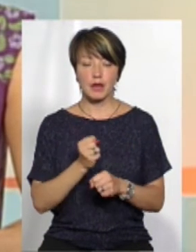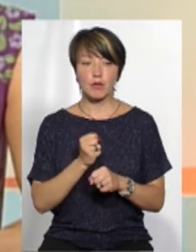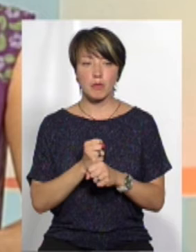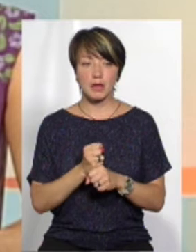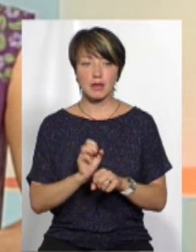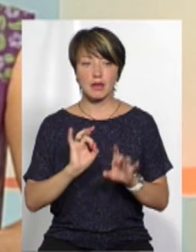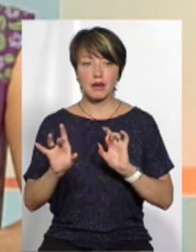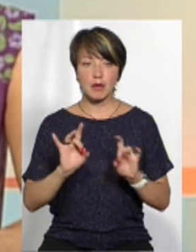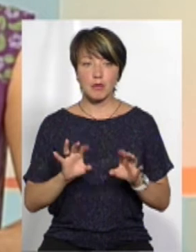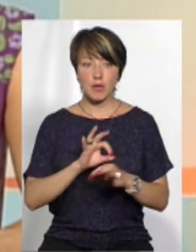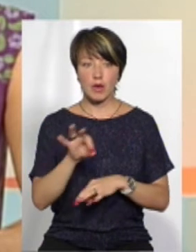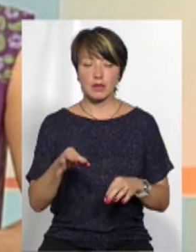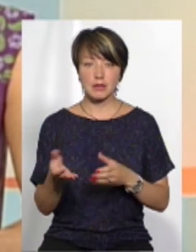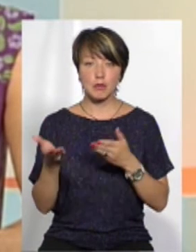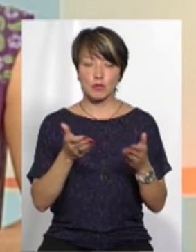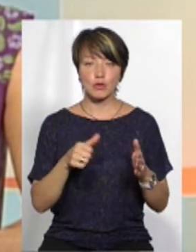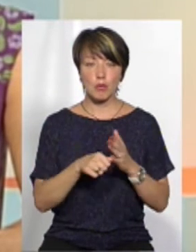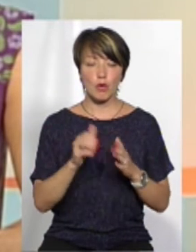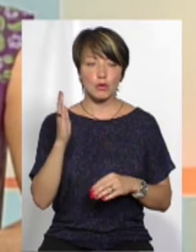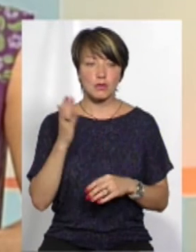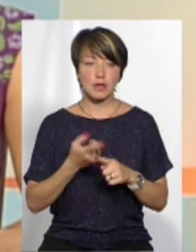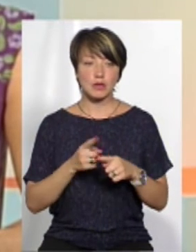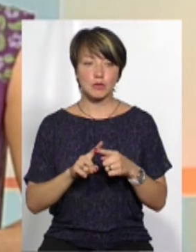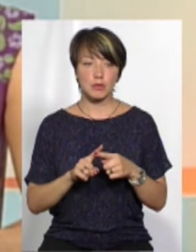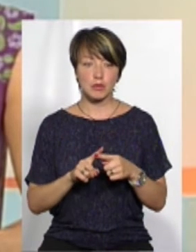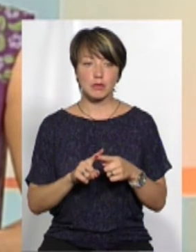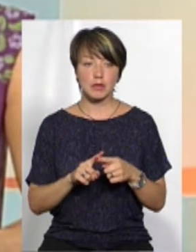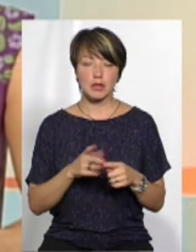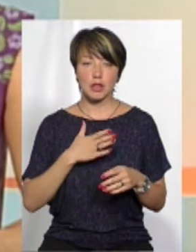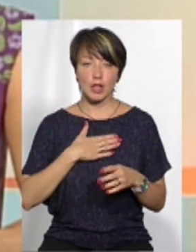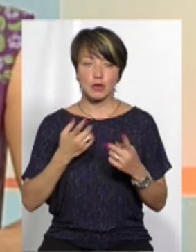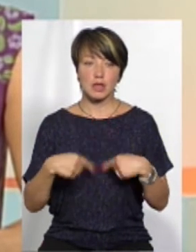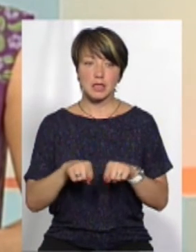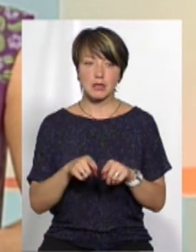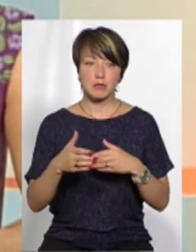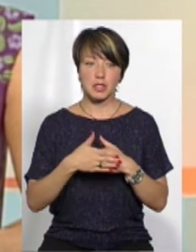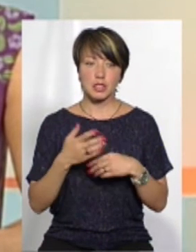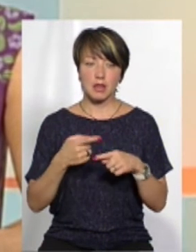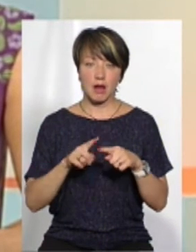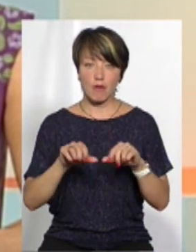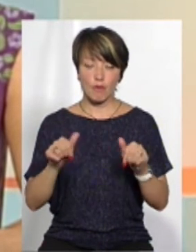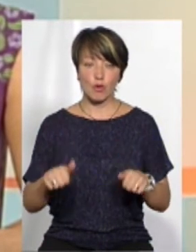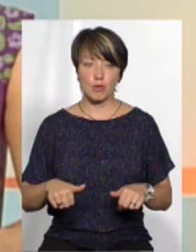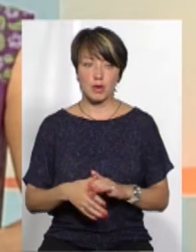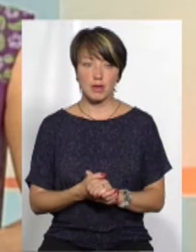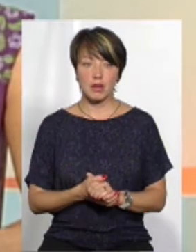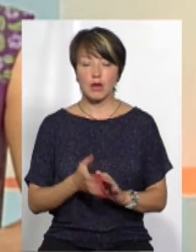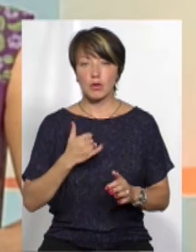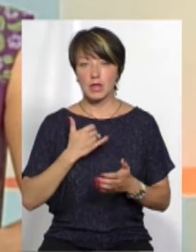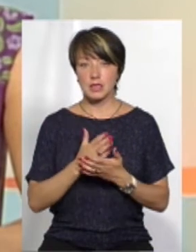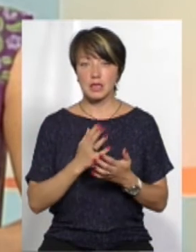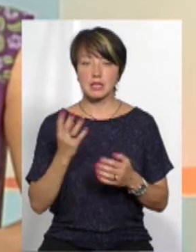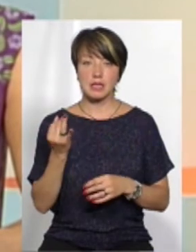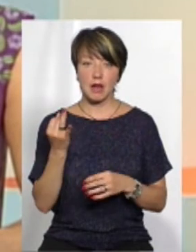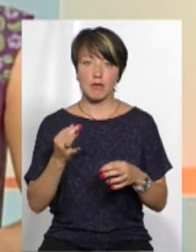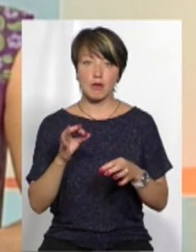робити промо-проєкту і запрошувати людей проголосувати. Тому от нам, допустим, нашій організації ближче от така форма. Тобто у нас є цікавий